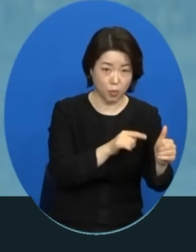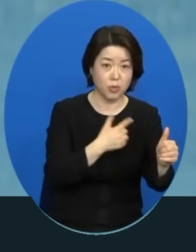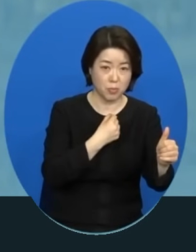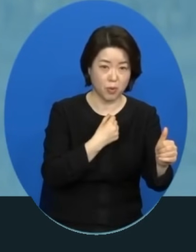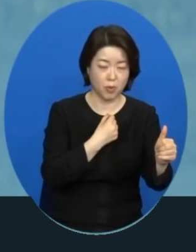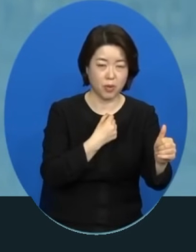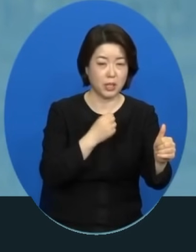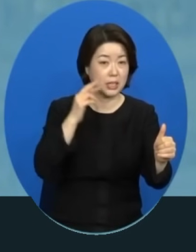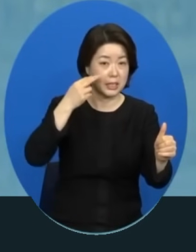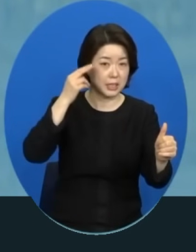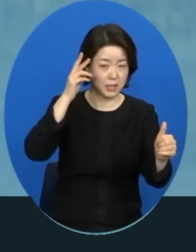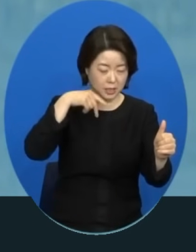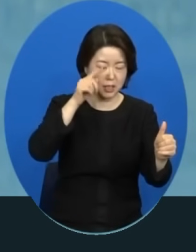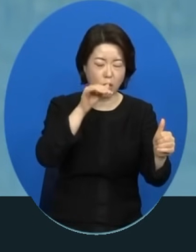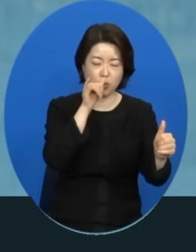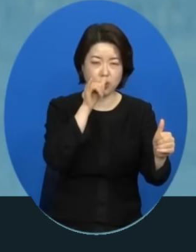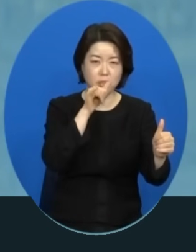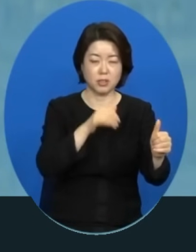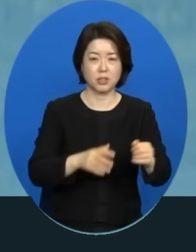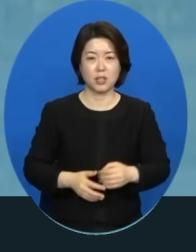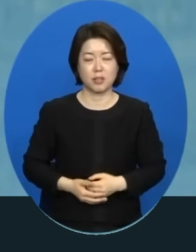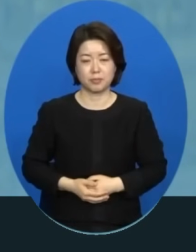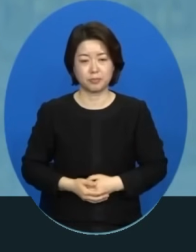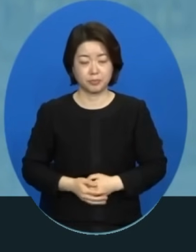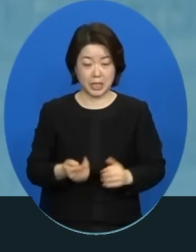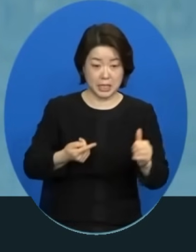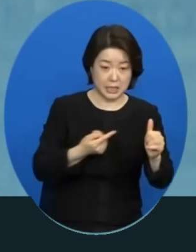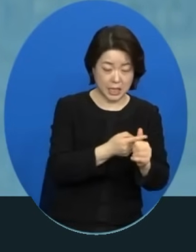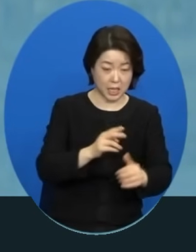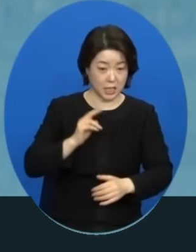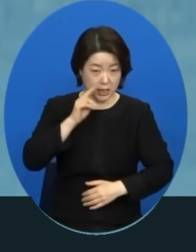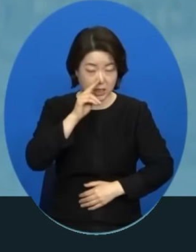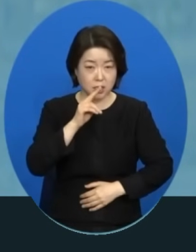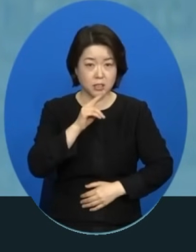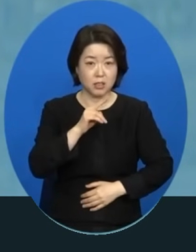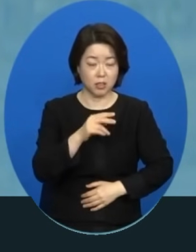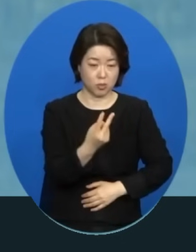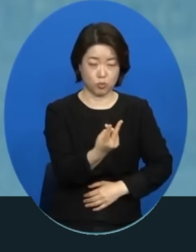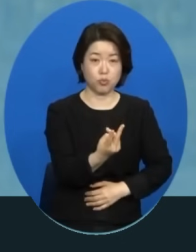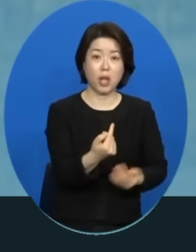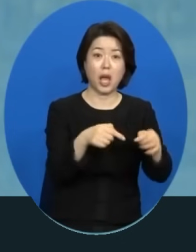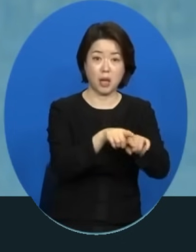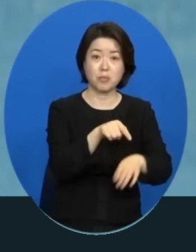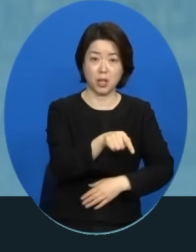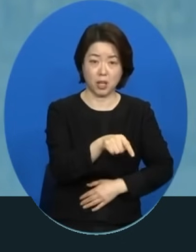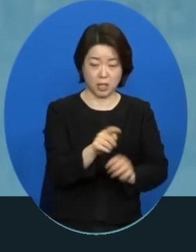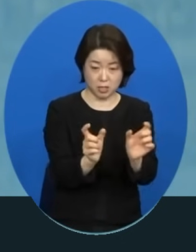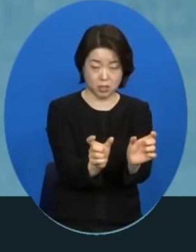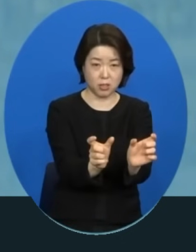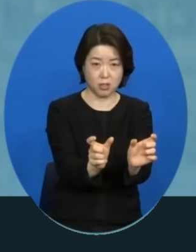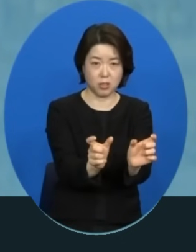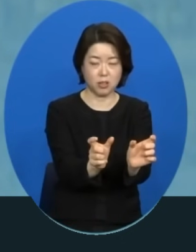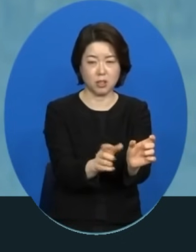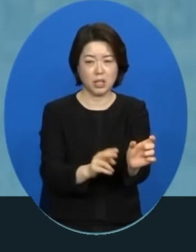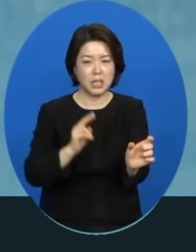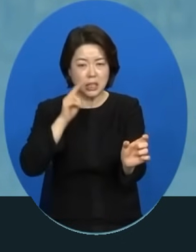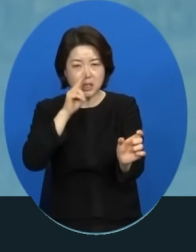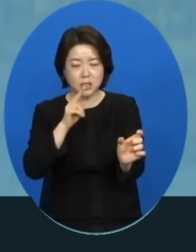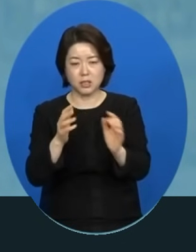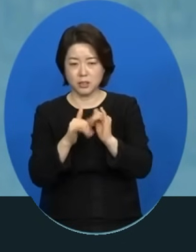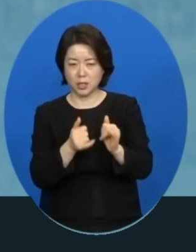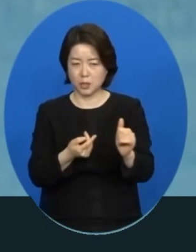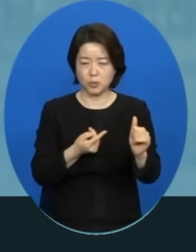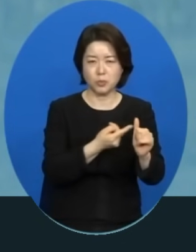그래서 아까 그 2절에 살인하며 시기하여 이게 두 개가 같이 나온 게 우연이 아닙니다. 그럼 시기심은 사람을 죽이기까지 할 수